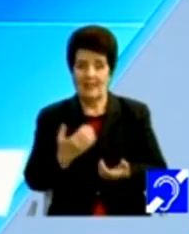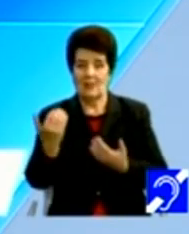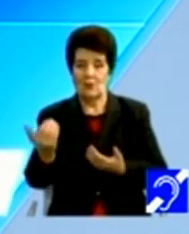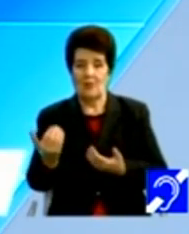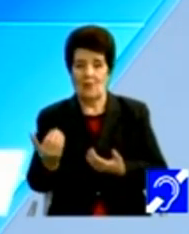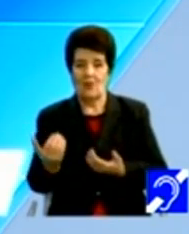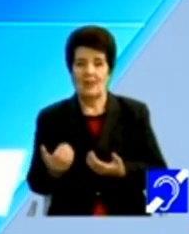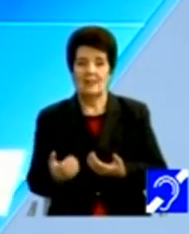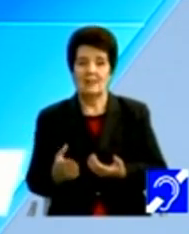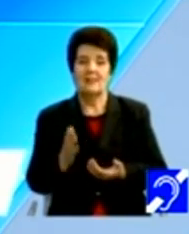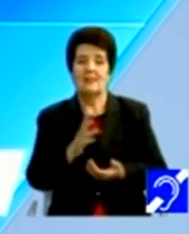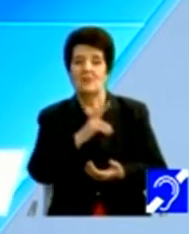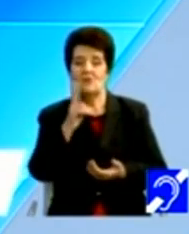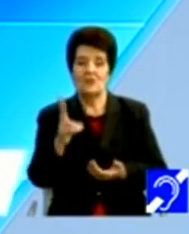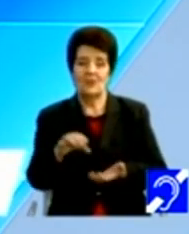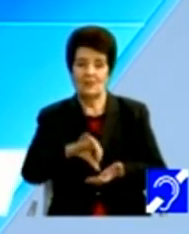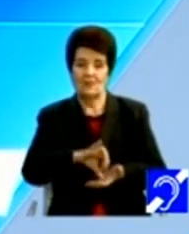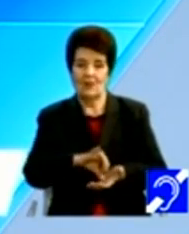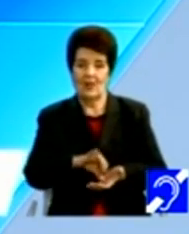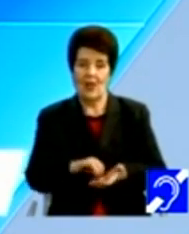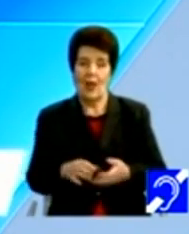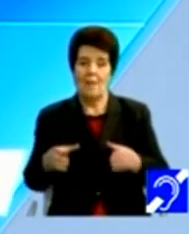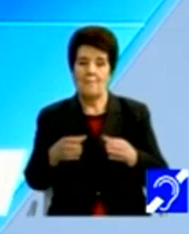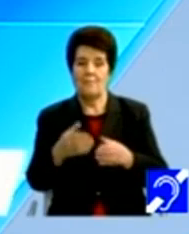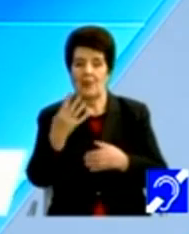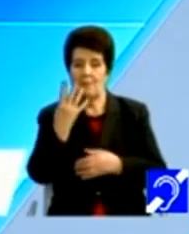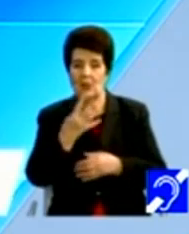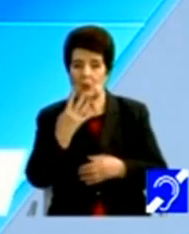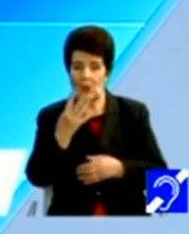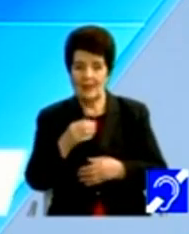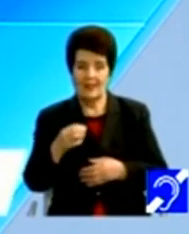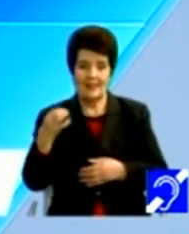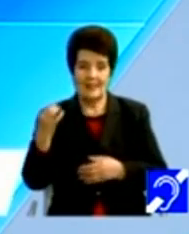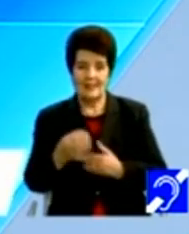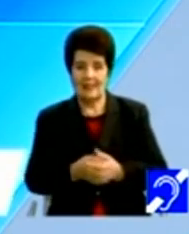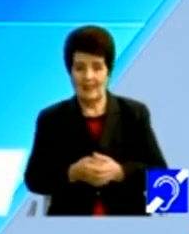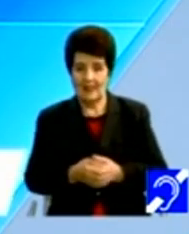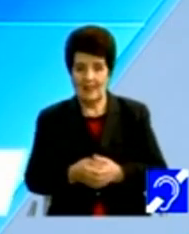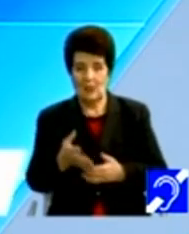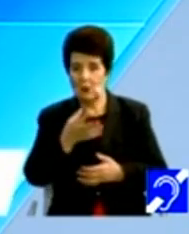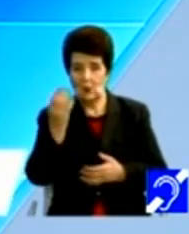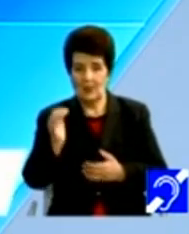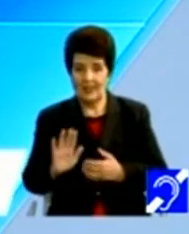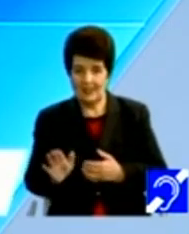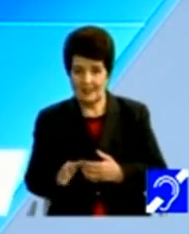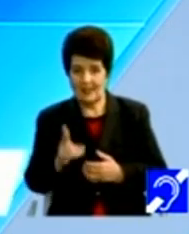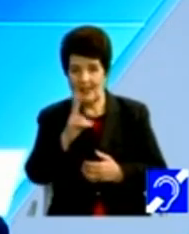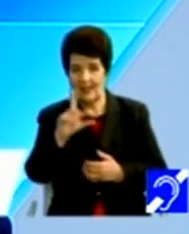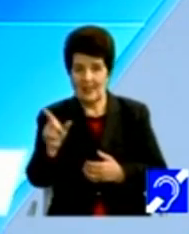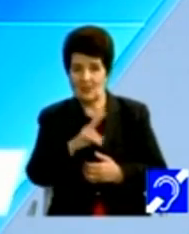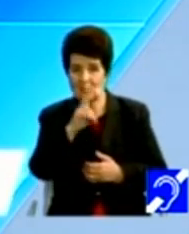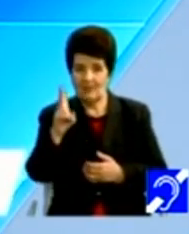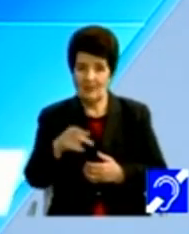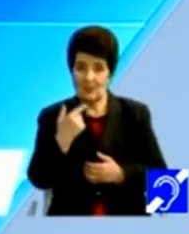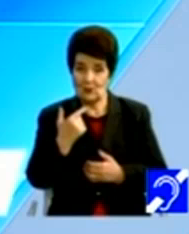depinde cine vă va reprezenta pe parcursul a 4 ani de zile. Nu uitați că cineva spunea